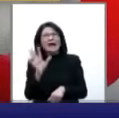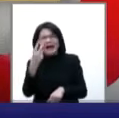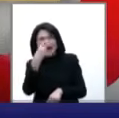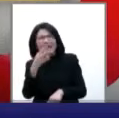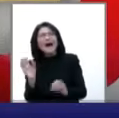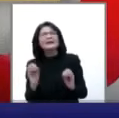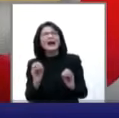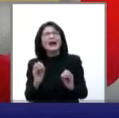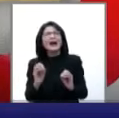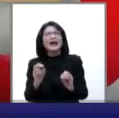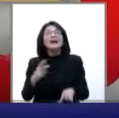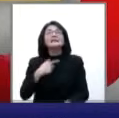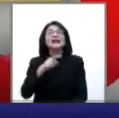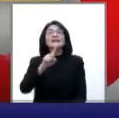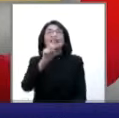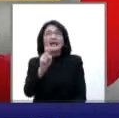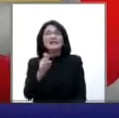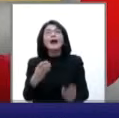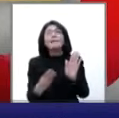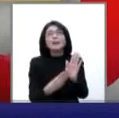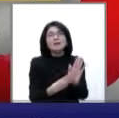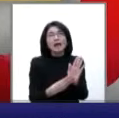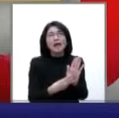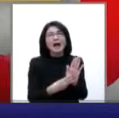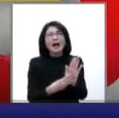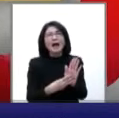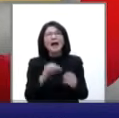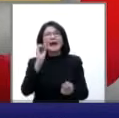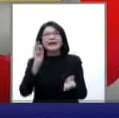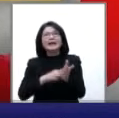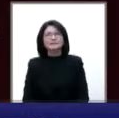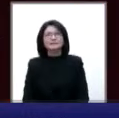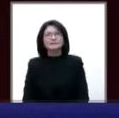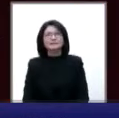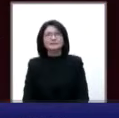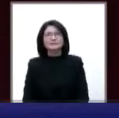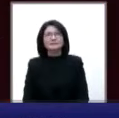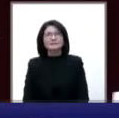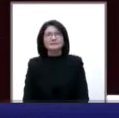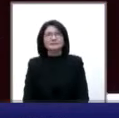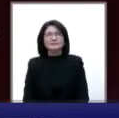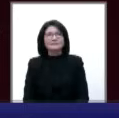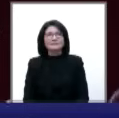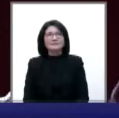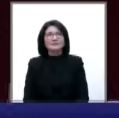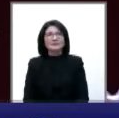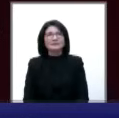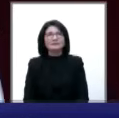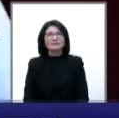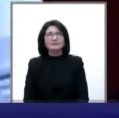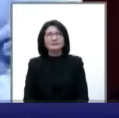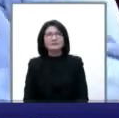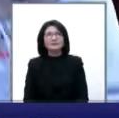kalau kita runet lagi dari awal bahwa yang bersangkutan awalnya tidak ingin masuk ke politik dan seb sebagainya hingga pinangan dari Pak